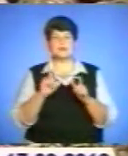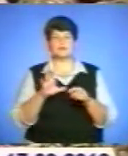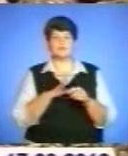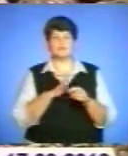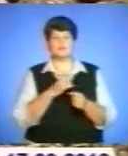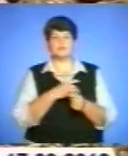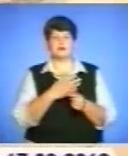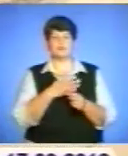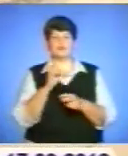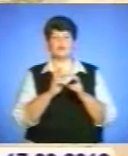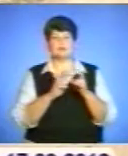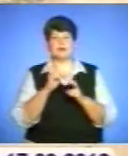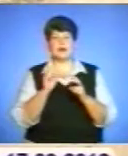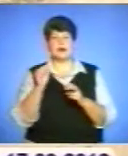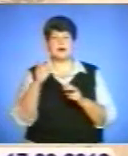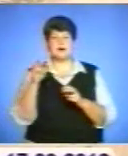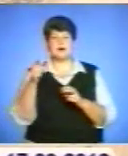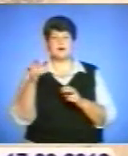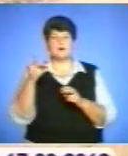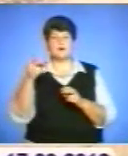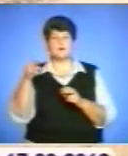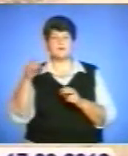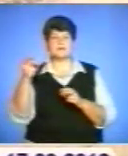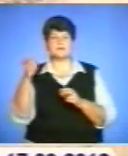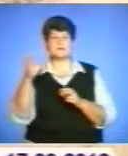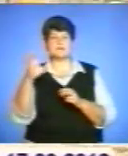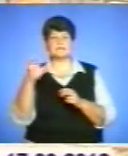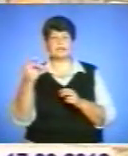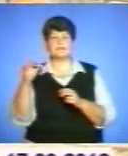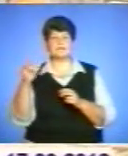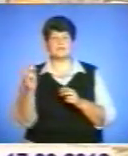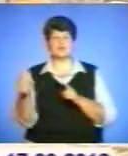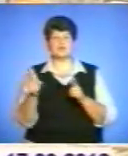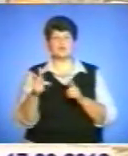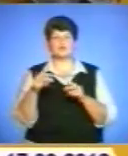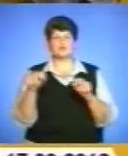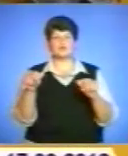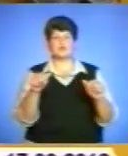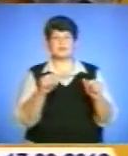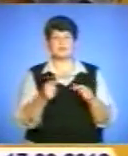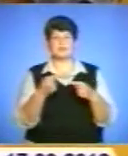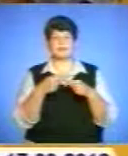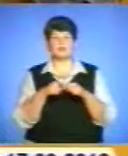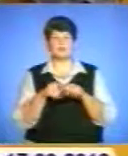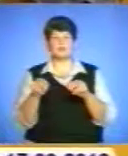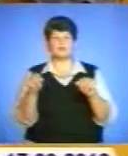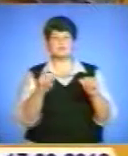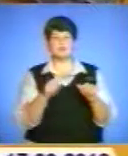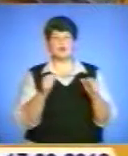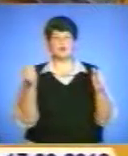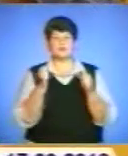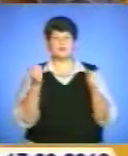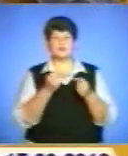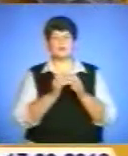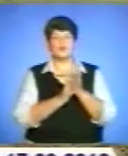підприємства «Агроекспрес-сервіс», де його учасники ознайомилися з підготовкою ґрунтів і технологією посіву озимих культур.